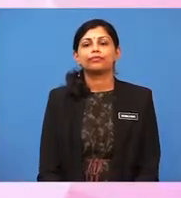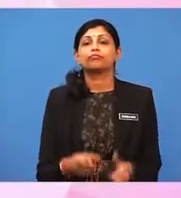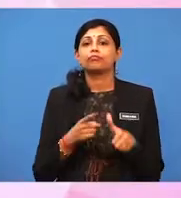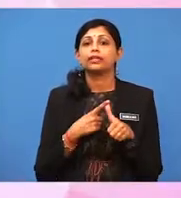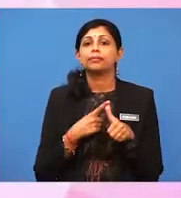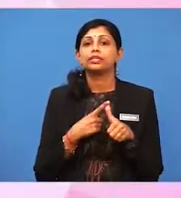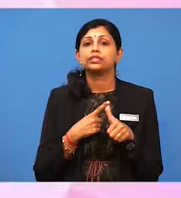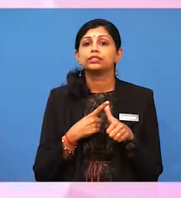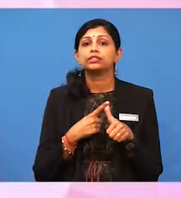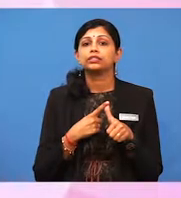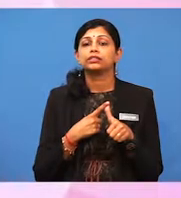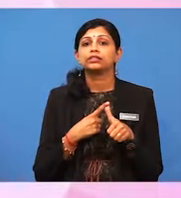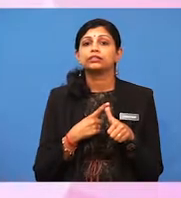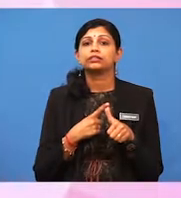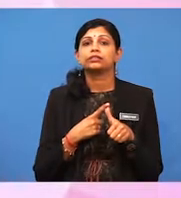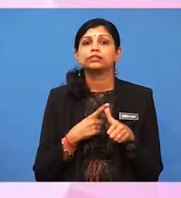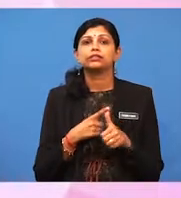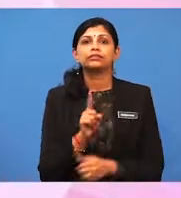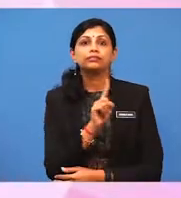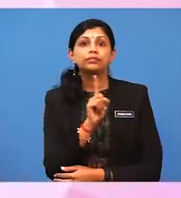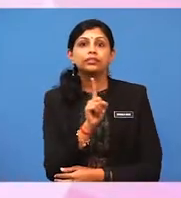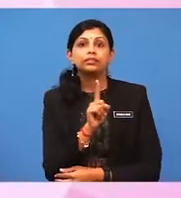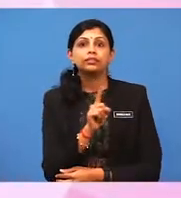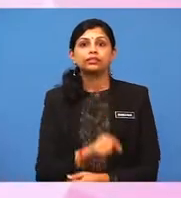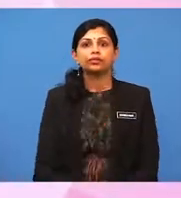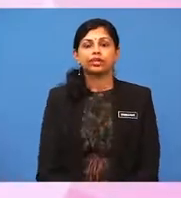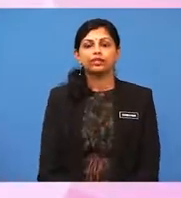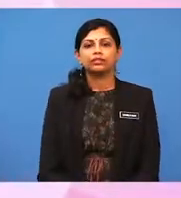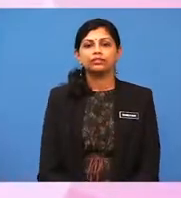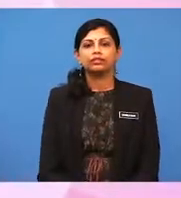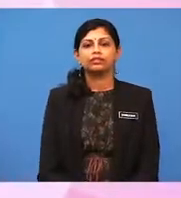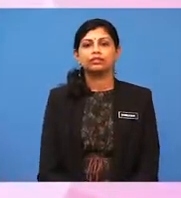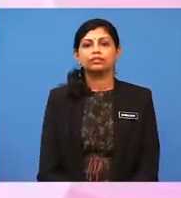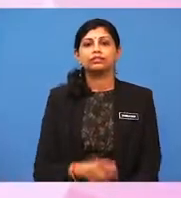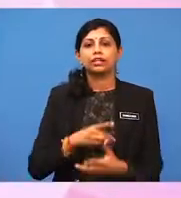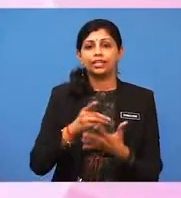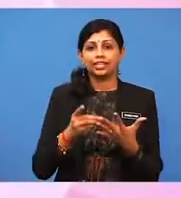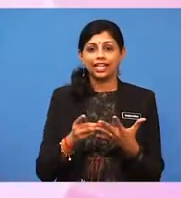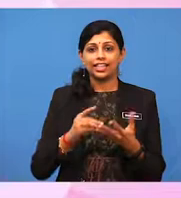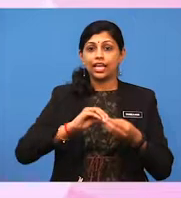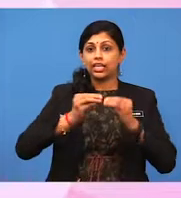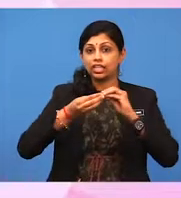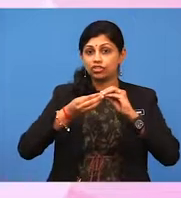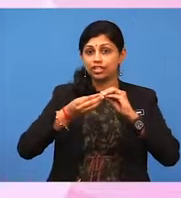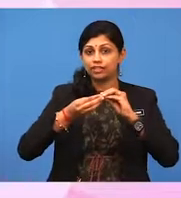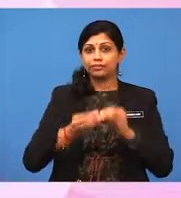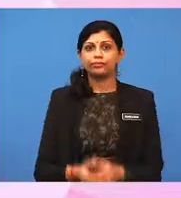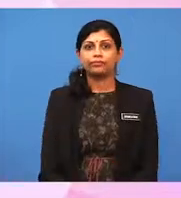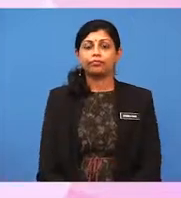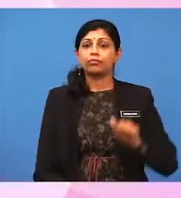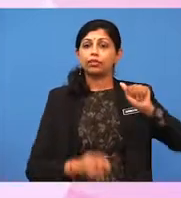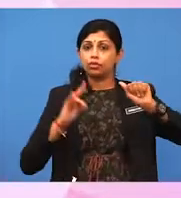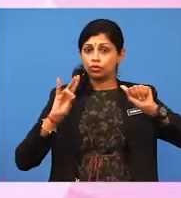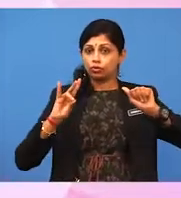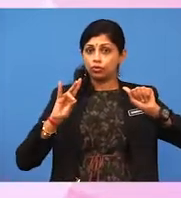pertama. Manakah antara yang berikut merupakan jenis data integer? A.